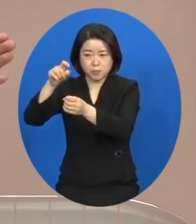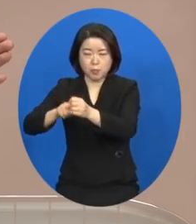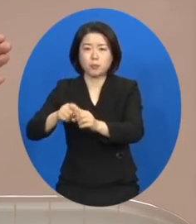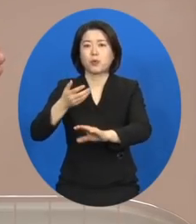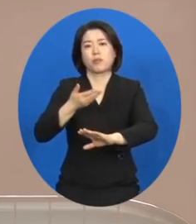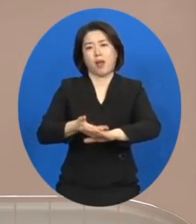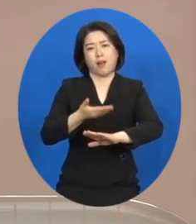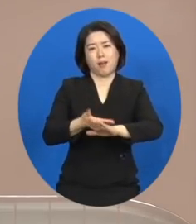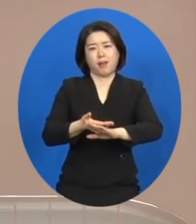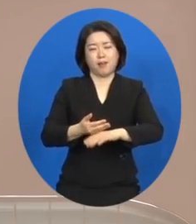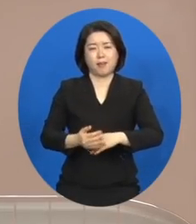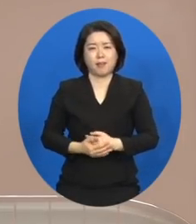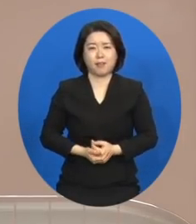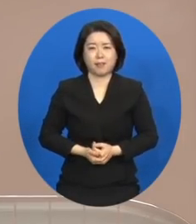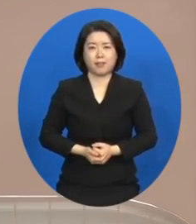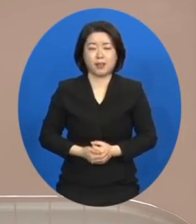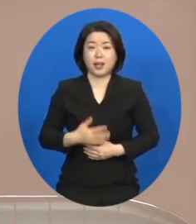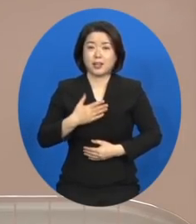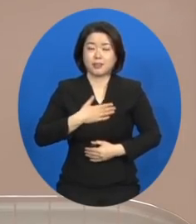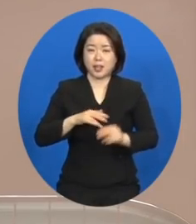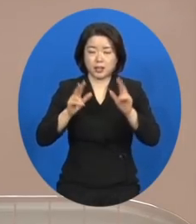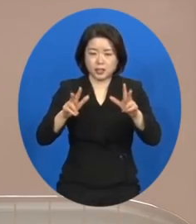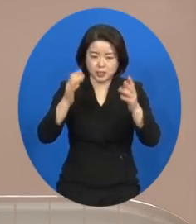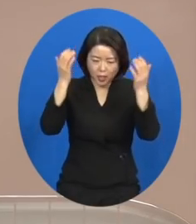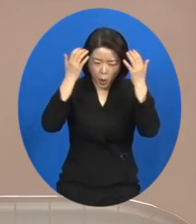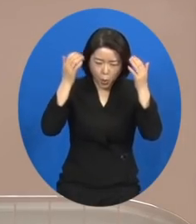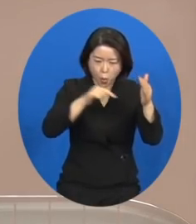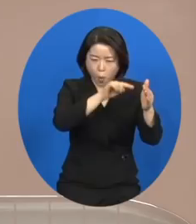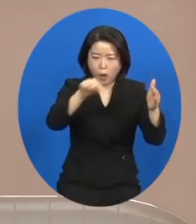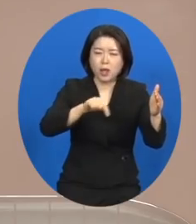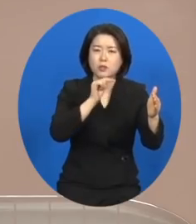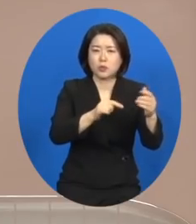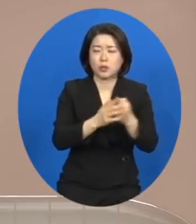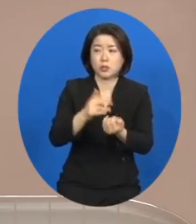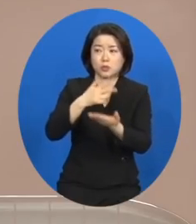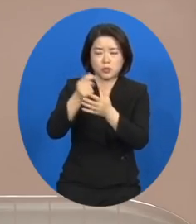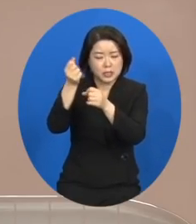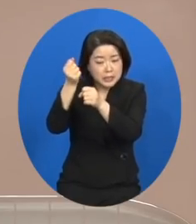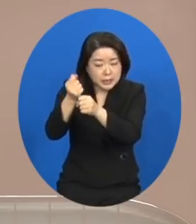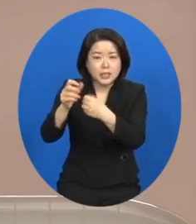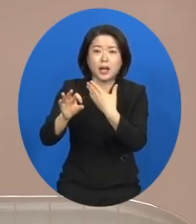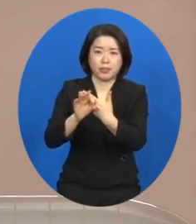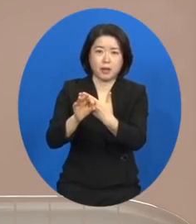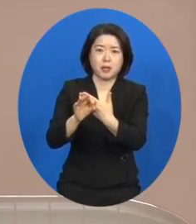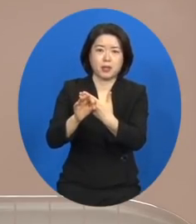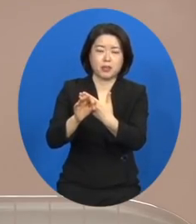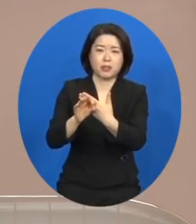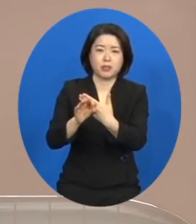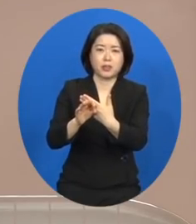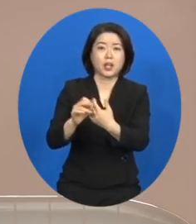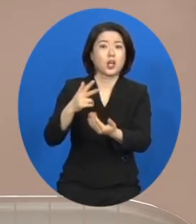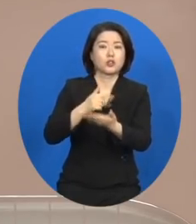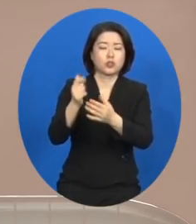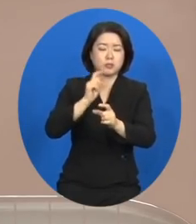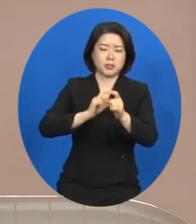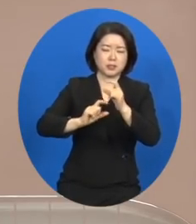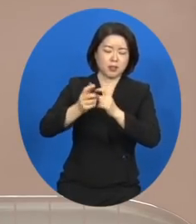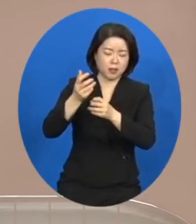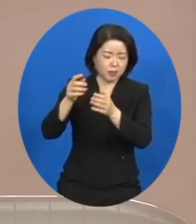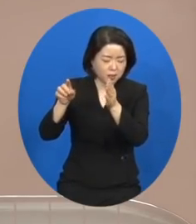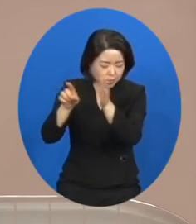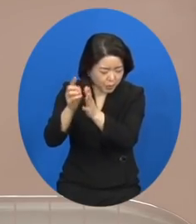다르다는 것이죠. 내가 지금 고난의 한 복판에서 주님을 의지하고 있다면, 주님을 더 붙잡게